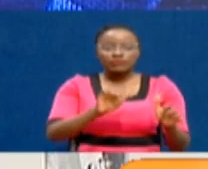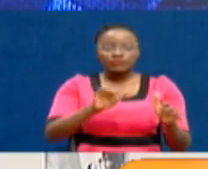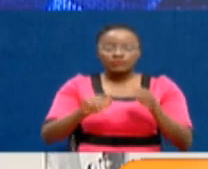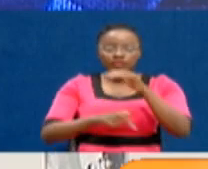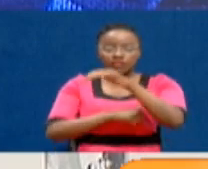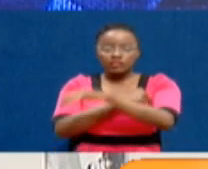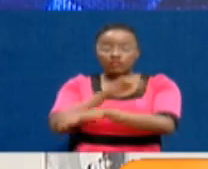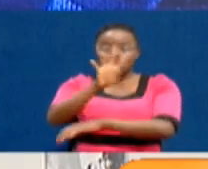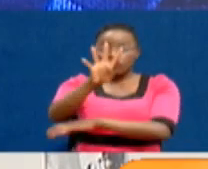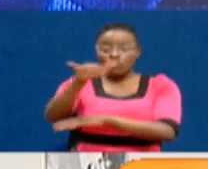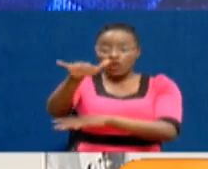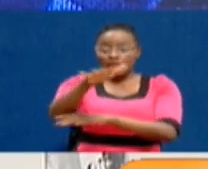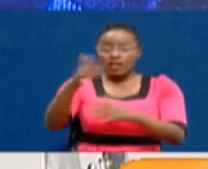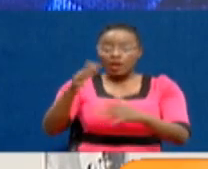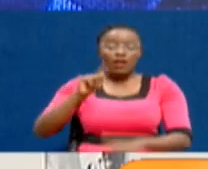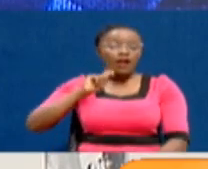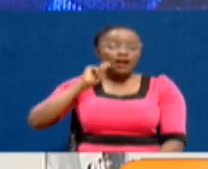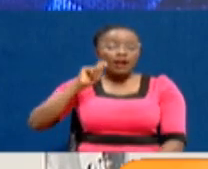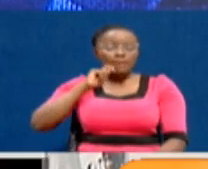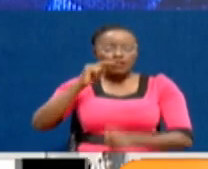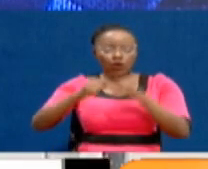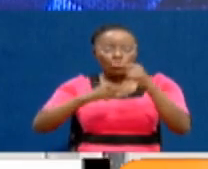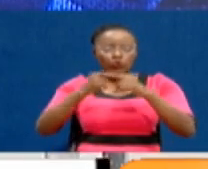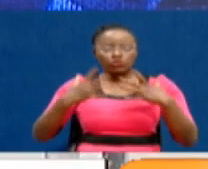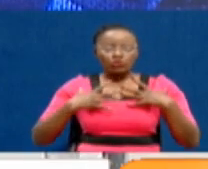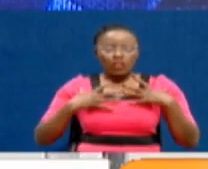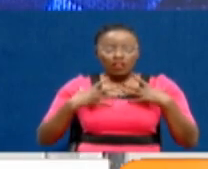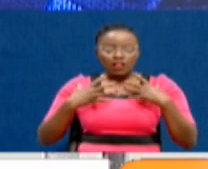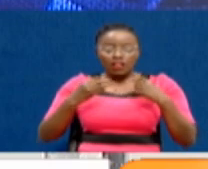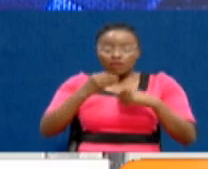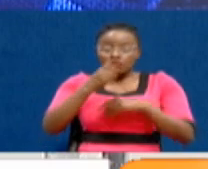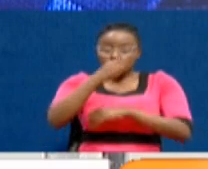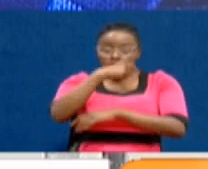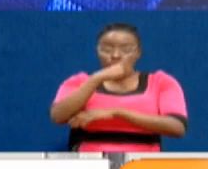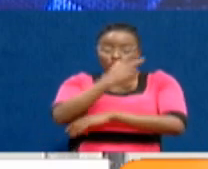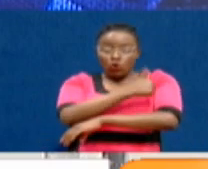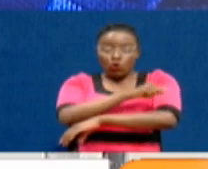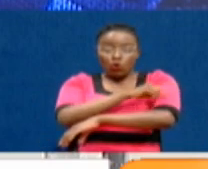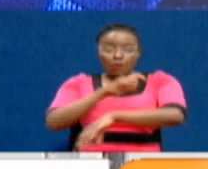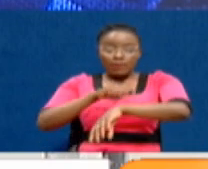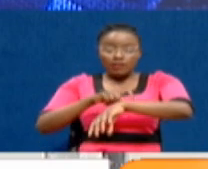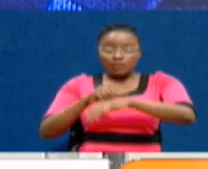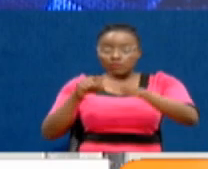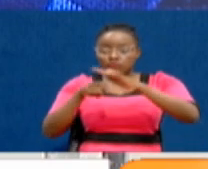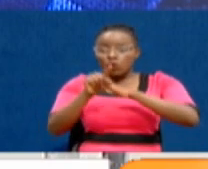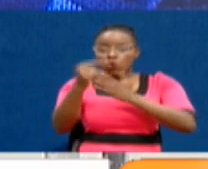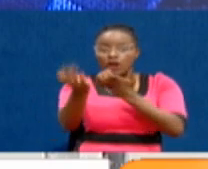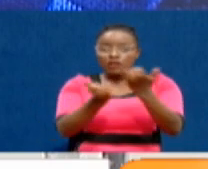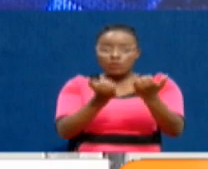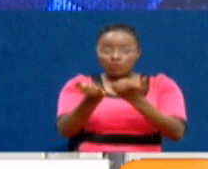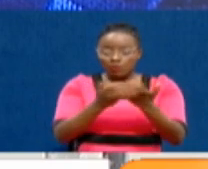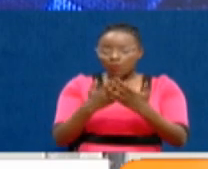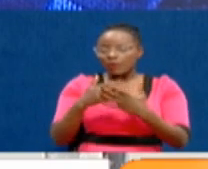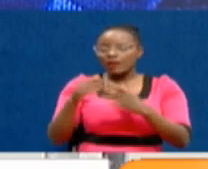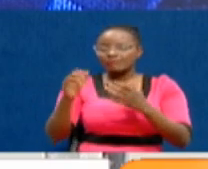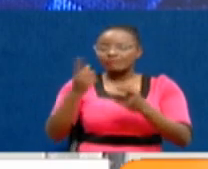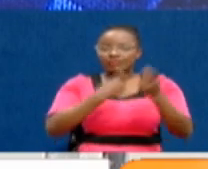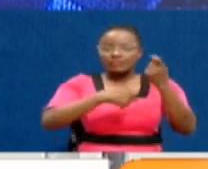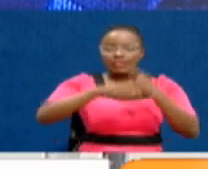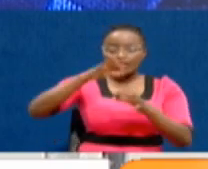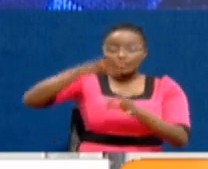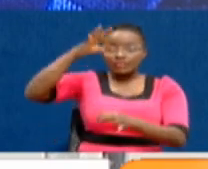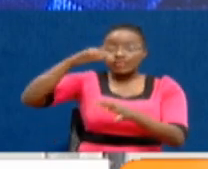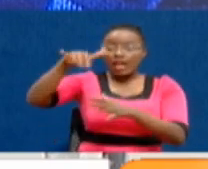Machifu wanne katika eneo la Kabete wanauguza majeraha baada ya kushambuliwa na watu walipovamia biashara moja ya muuzaji pombe haramu katika eneo